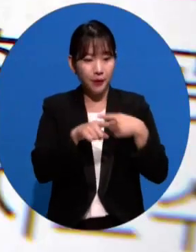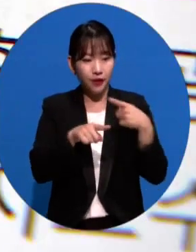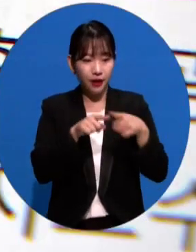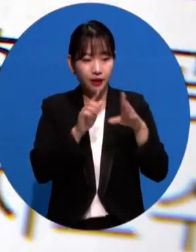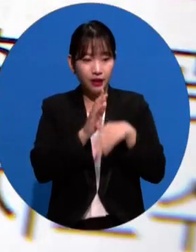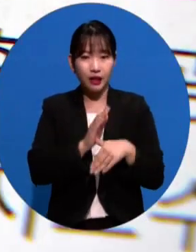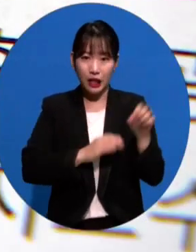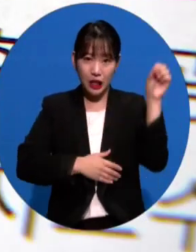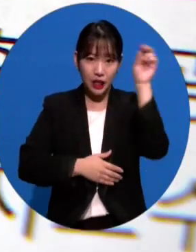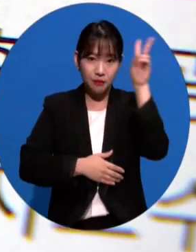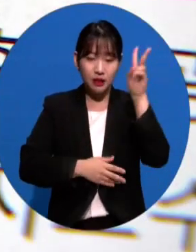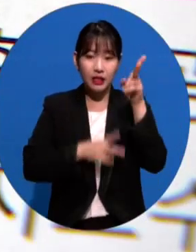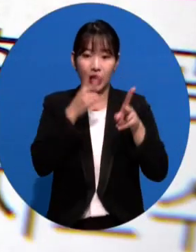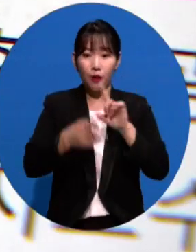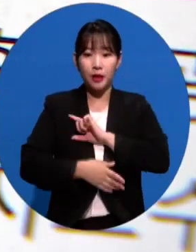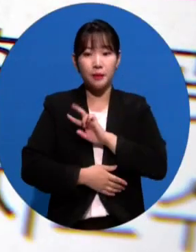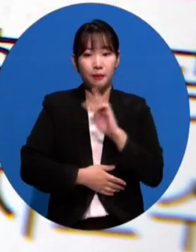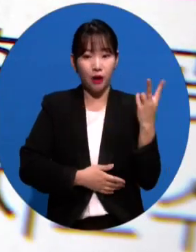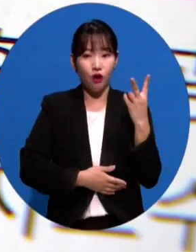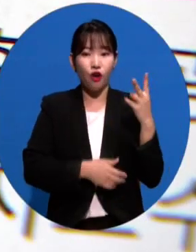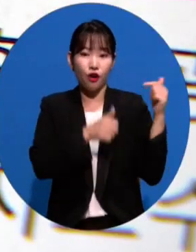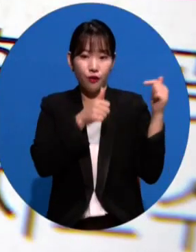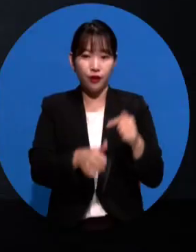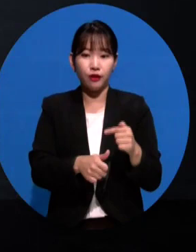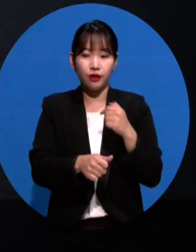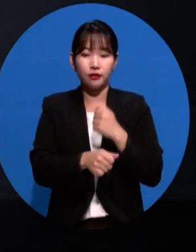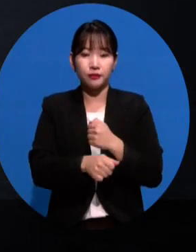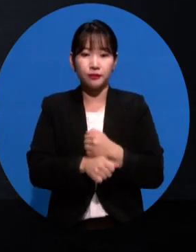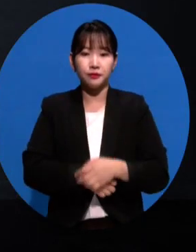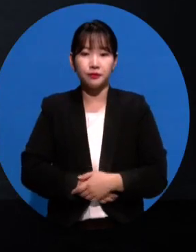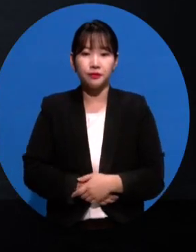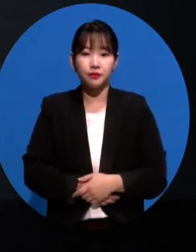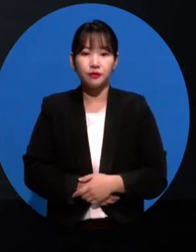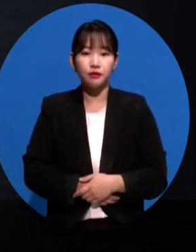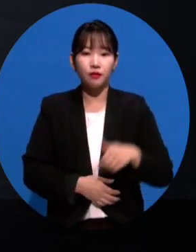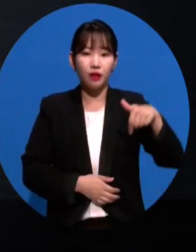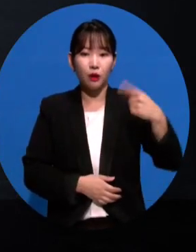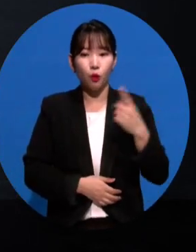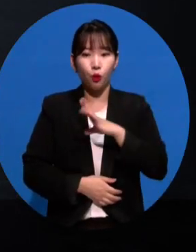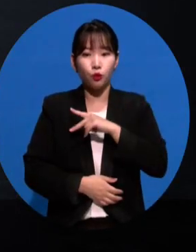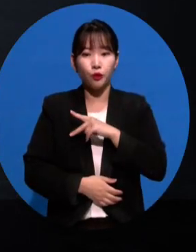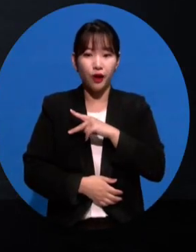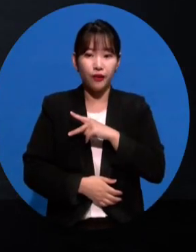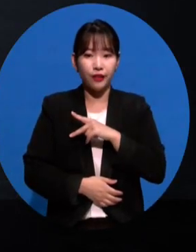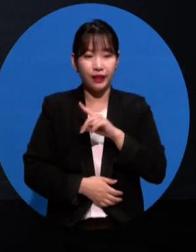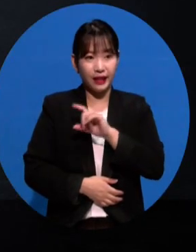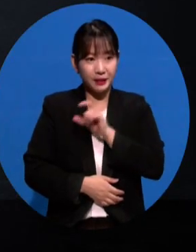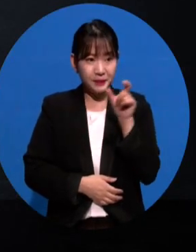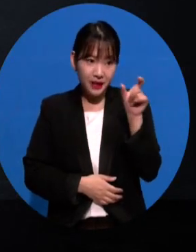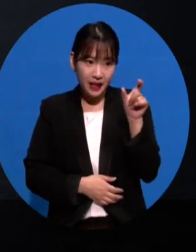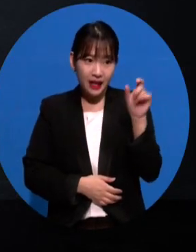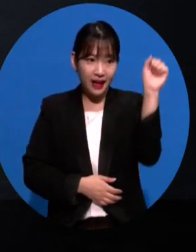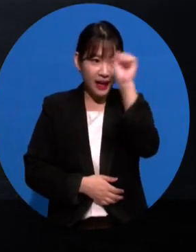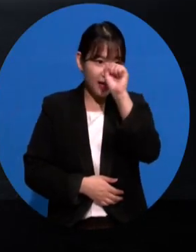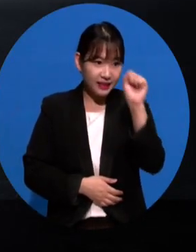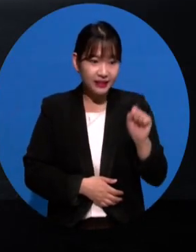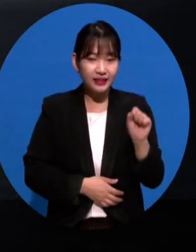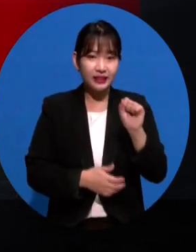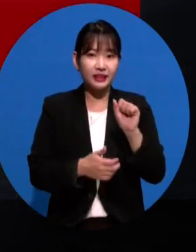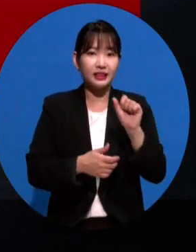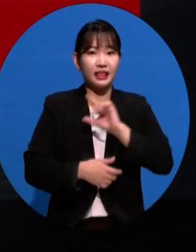과정에서 돌연 사업명 변경을 지시했습니다. 고경욱 의원의 꼬리표가 달린 S 장례식장을